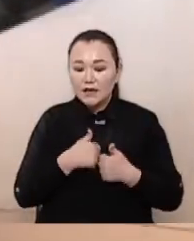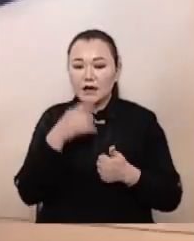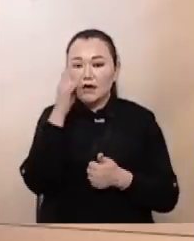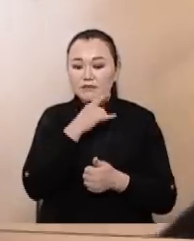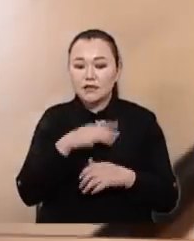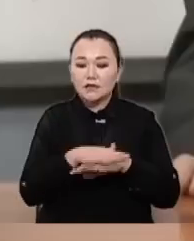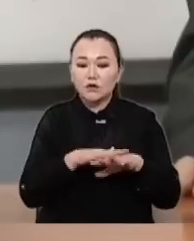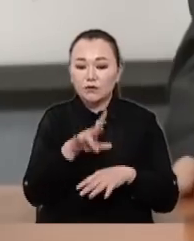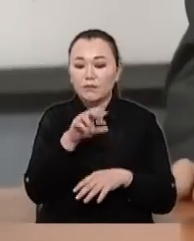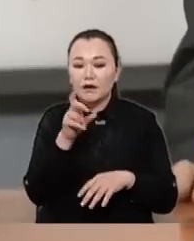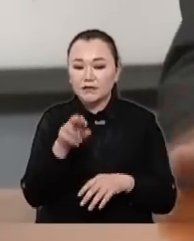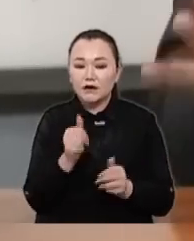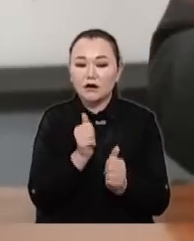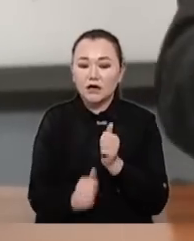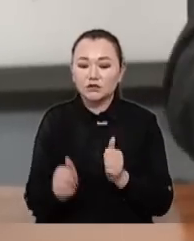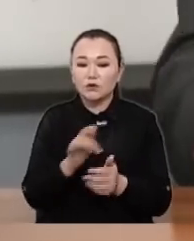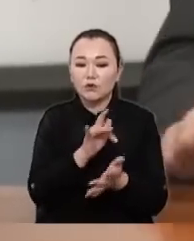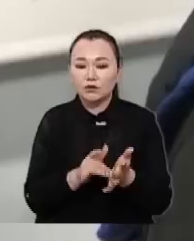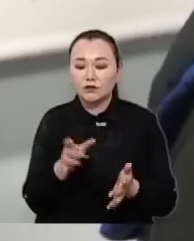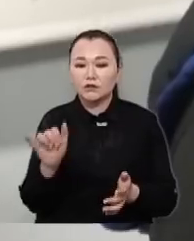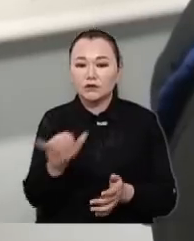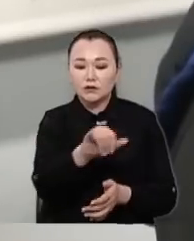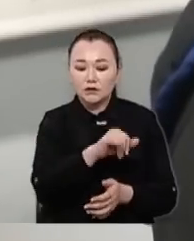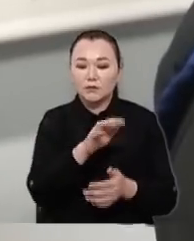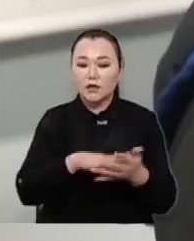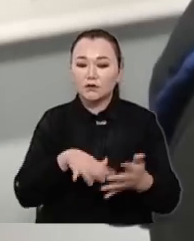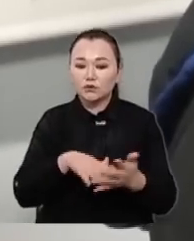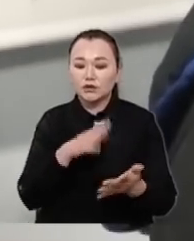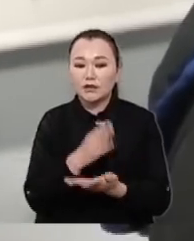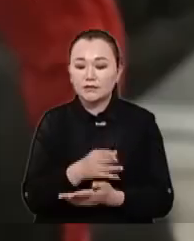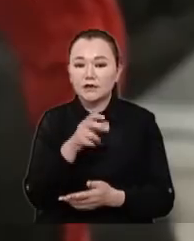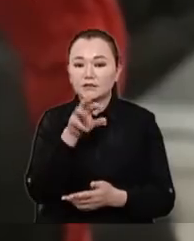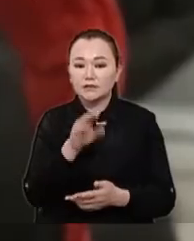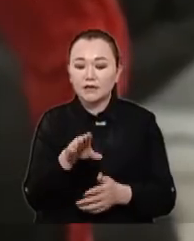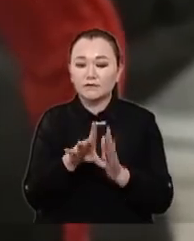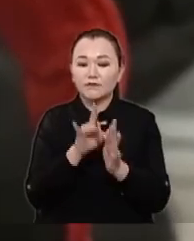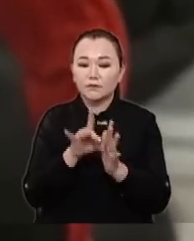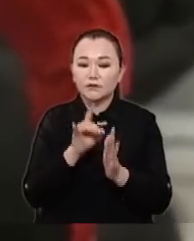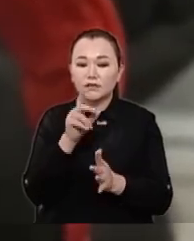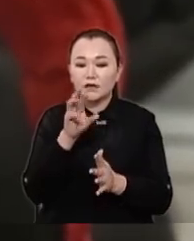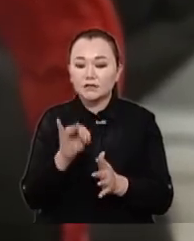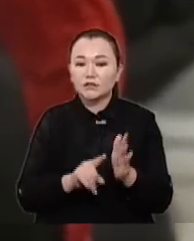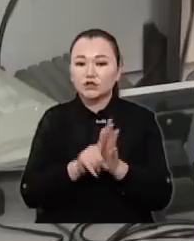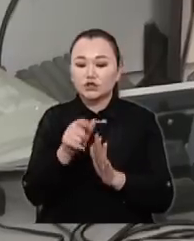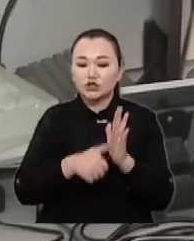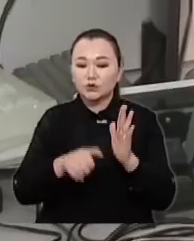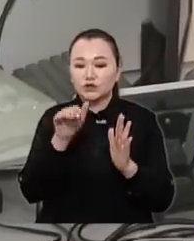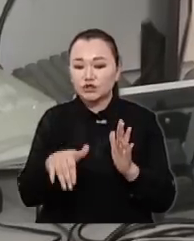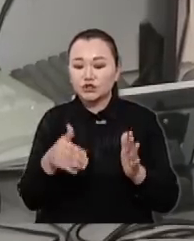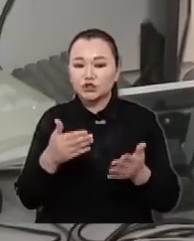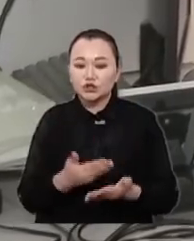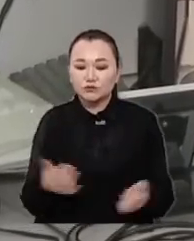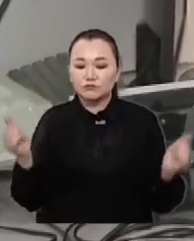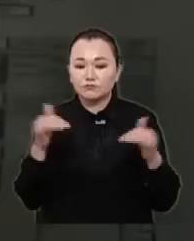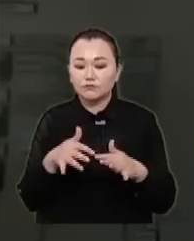халық партиясының да өңір-өңірдегі үгіт насихат жұмыстары жалғасып жатыр. Мысалы, кандидаттар саяси науқан басталғалы 600 мың тұрғынның басын